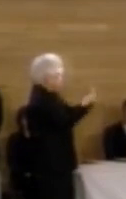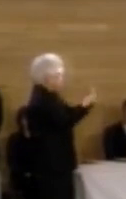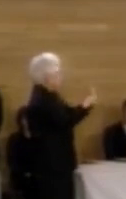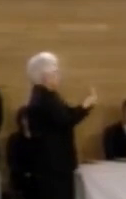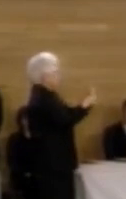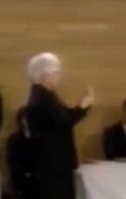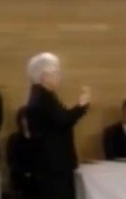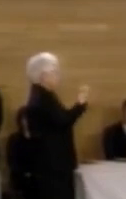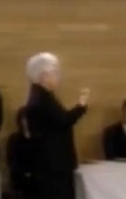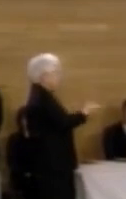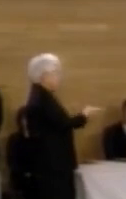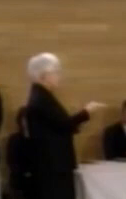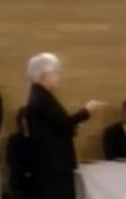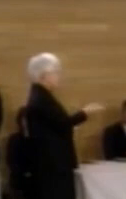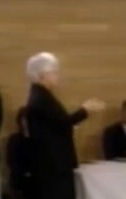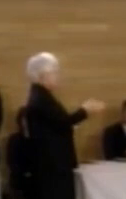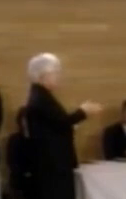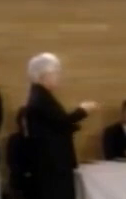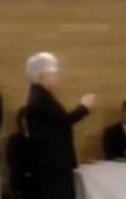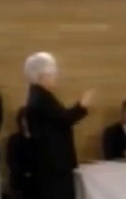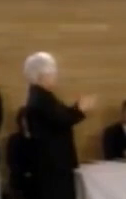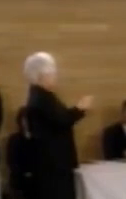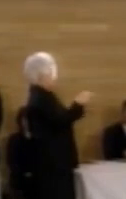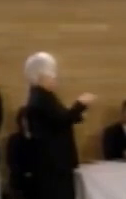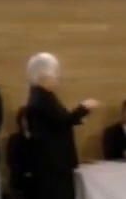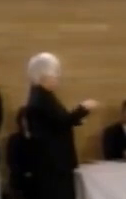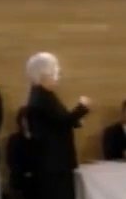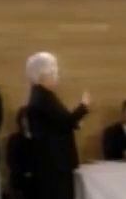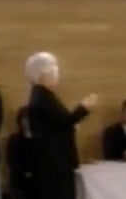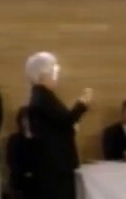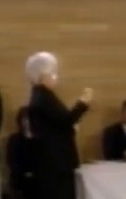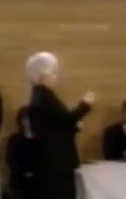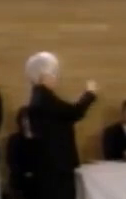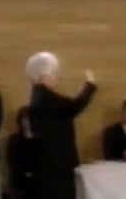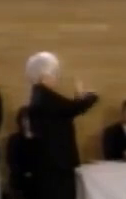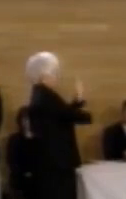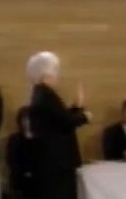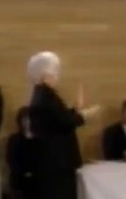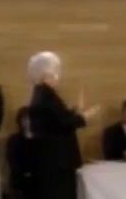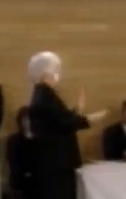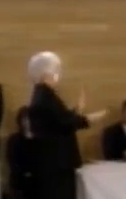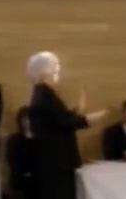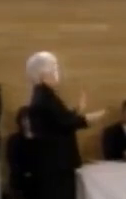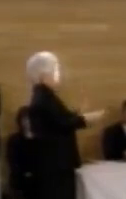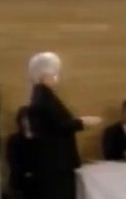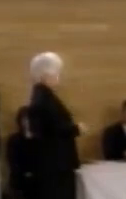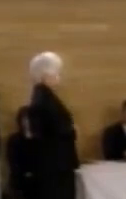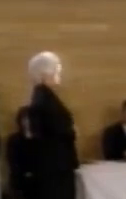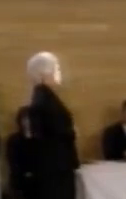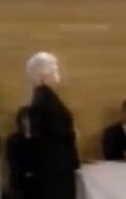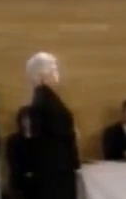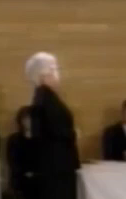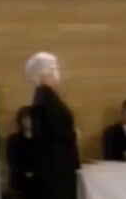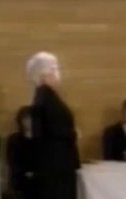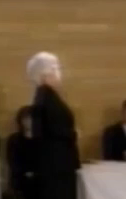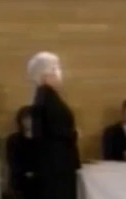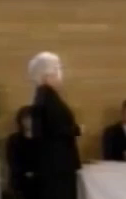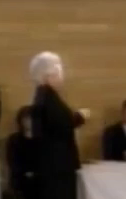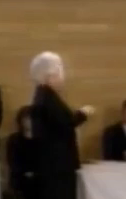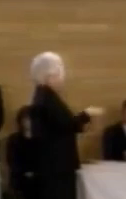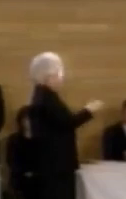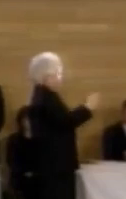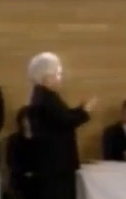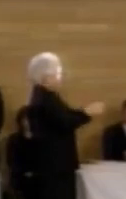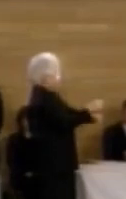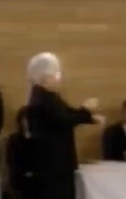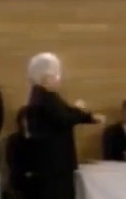を創造し続ける町大槌への思いから、大槌町独自